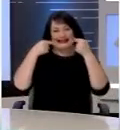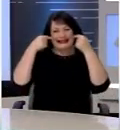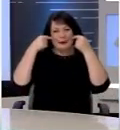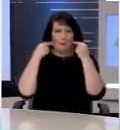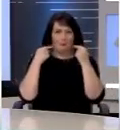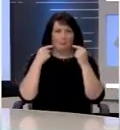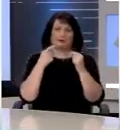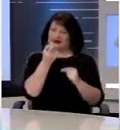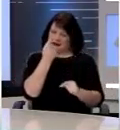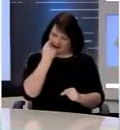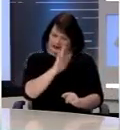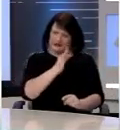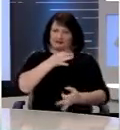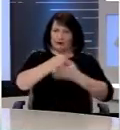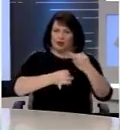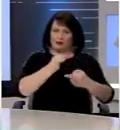Περιμένετε.